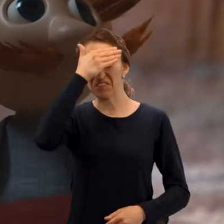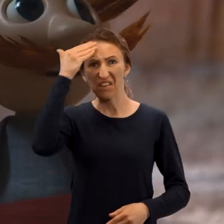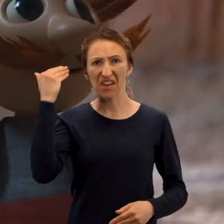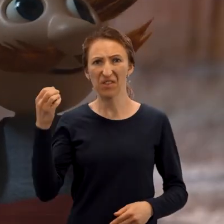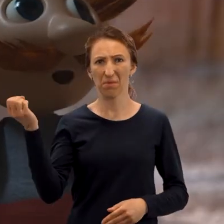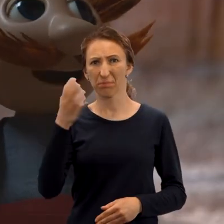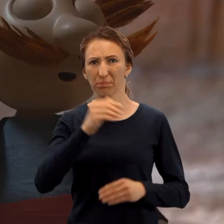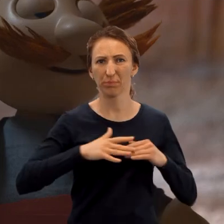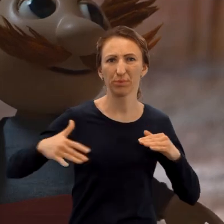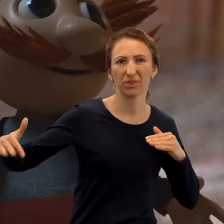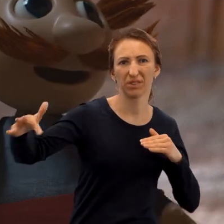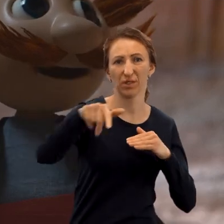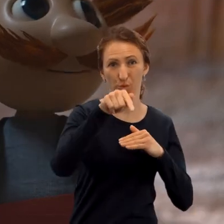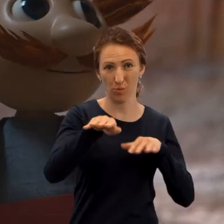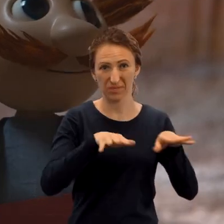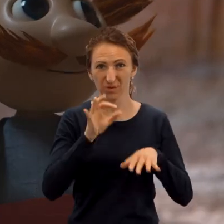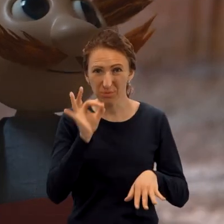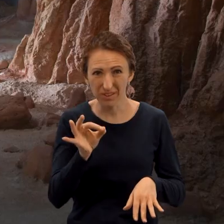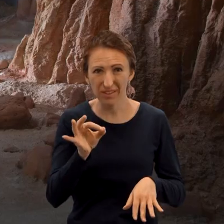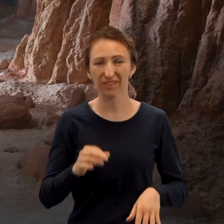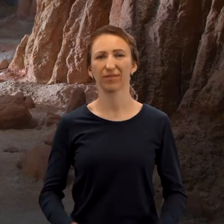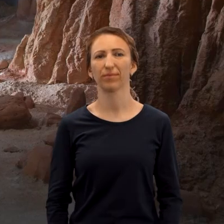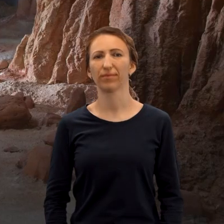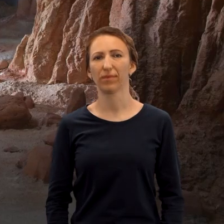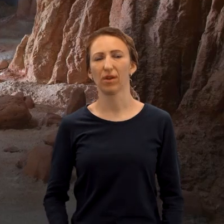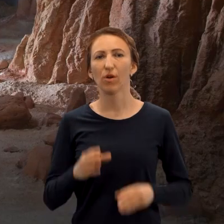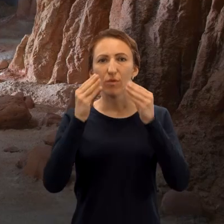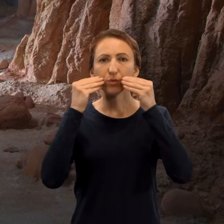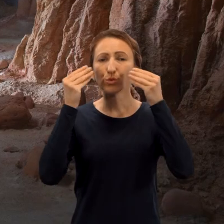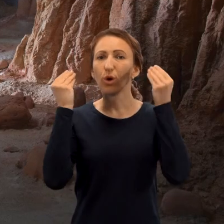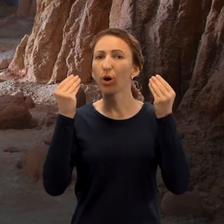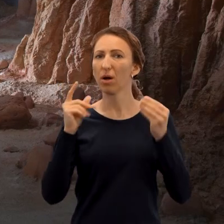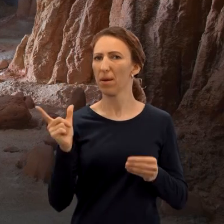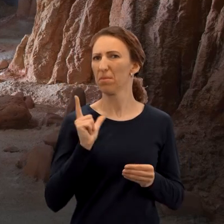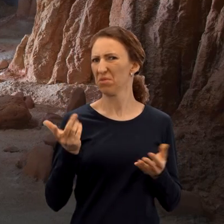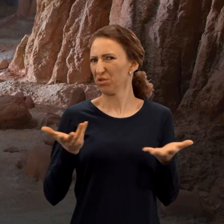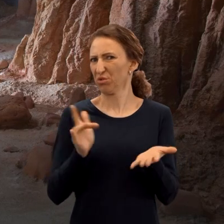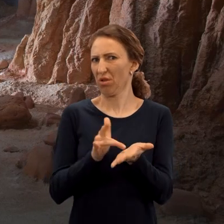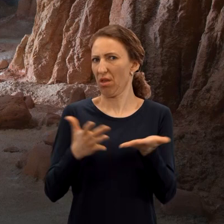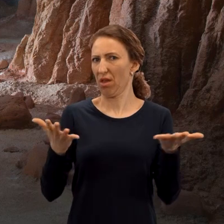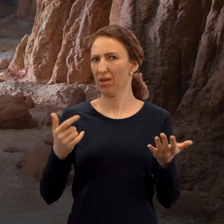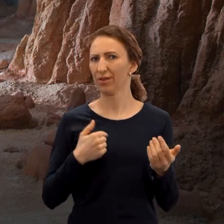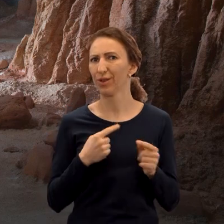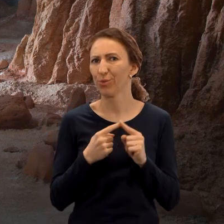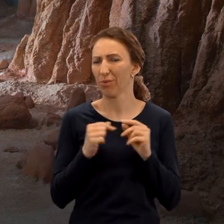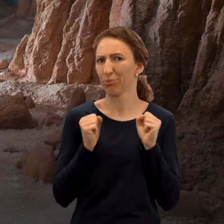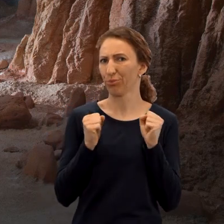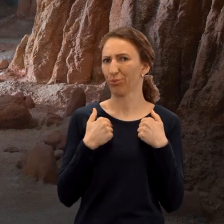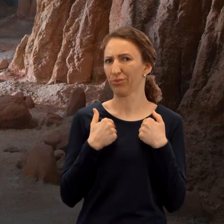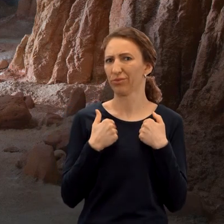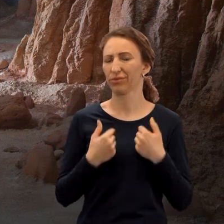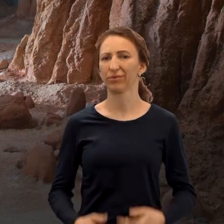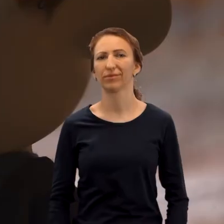Nie jestem pewny, czy to ta pustynia. Wujciu, gdzie my jesteśmy? Troszkę się